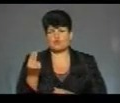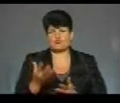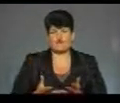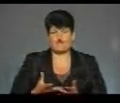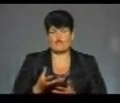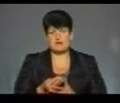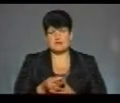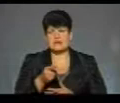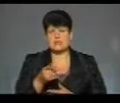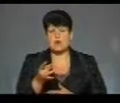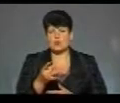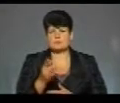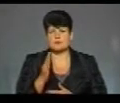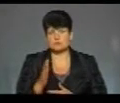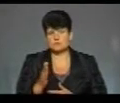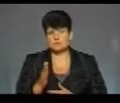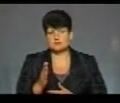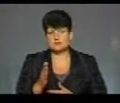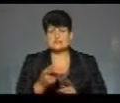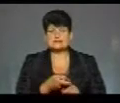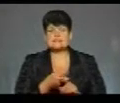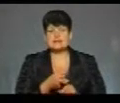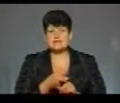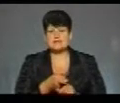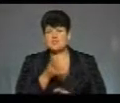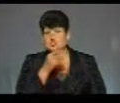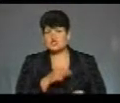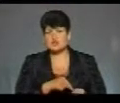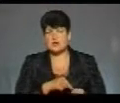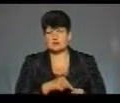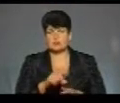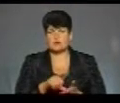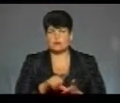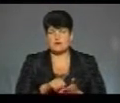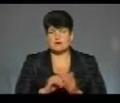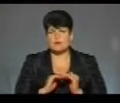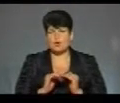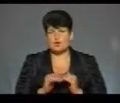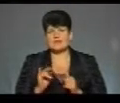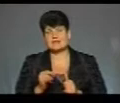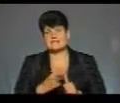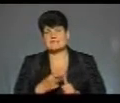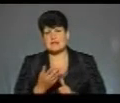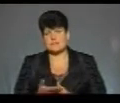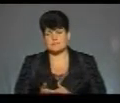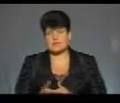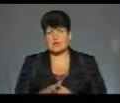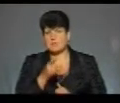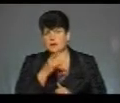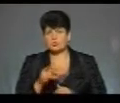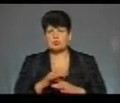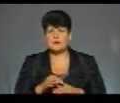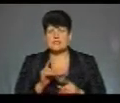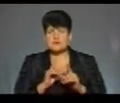виплату. Її розмір, зокрема, буде залежати від часу перебування на полігоні та звання. На період проведення цих зборів